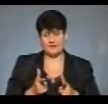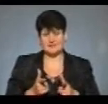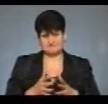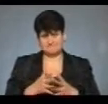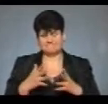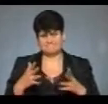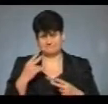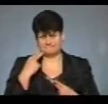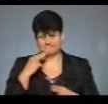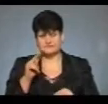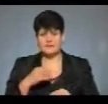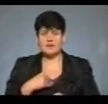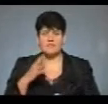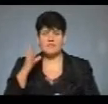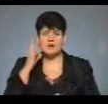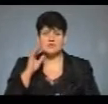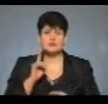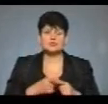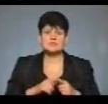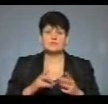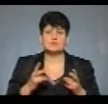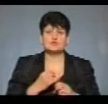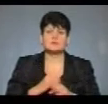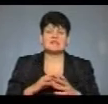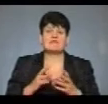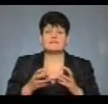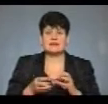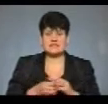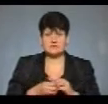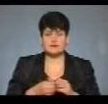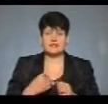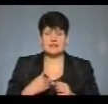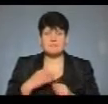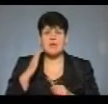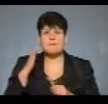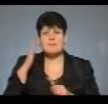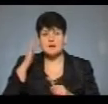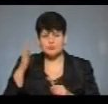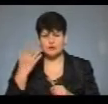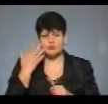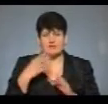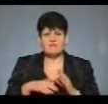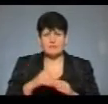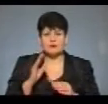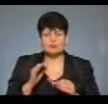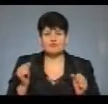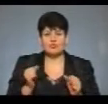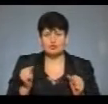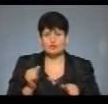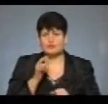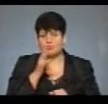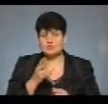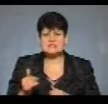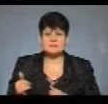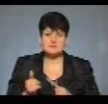ретельніше, тому я вважаю, що з цього потрібно зробити певні висновки і на майбутнє, коли вибори будуть відбуватися в холодну пору року, все ж таки